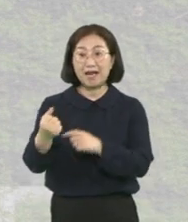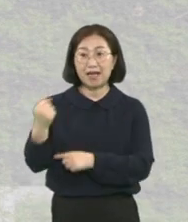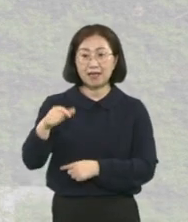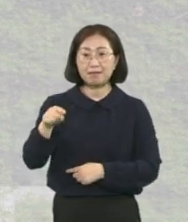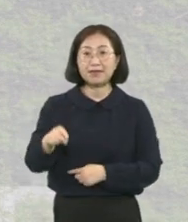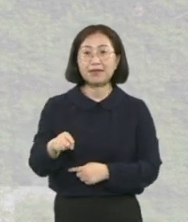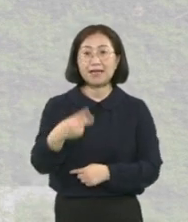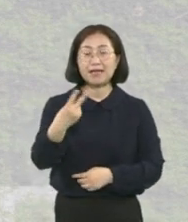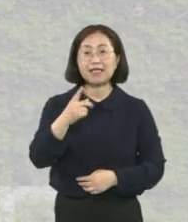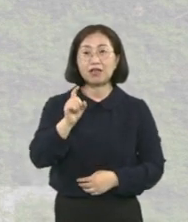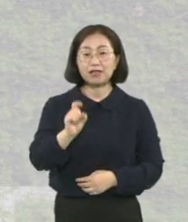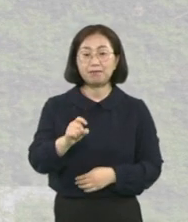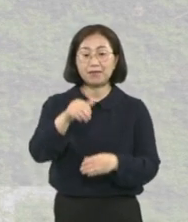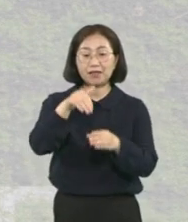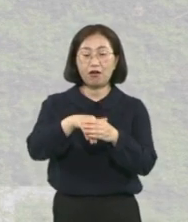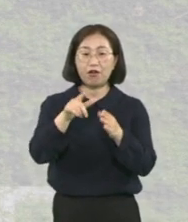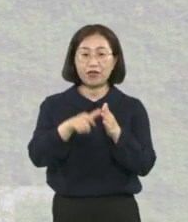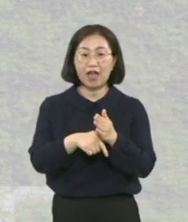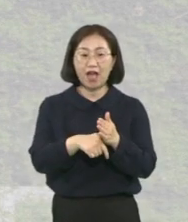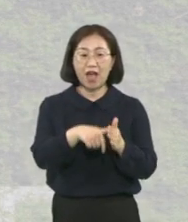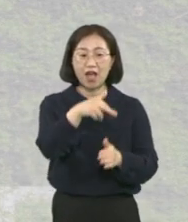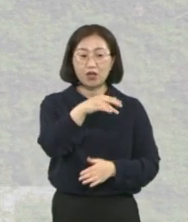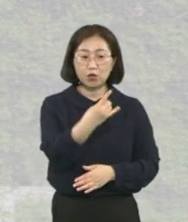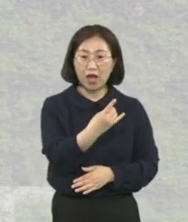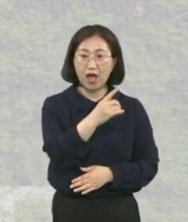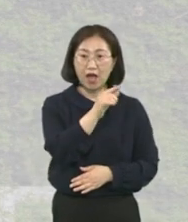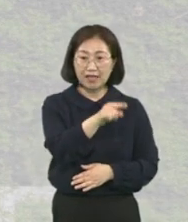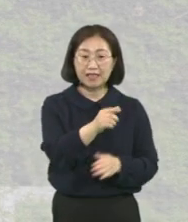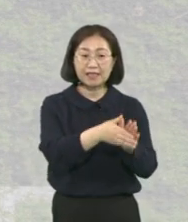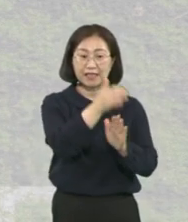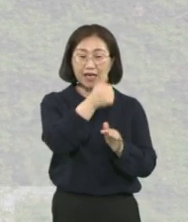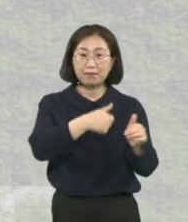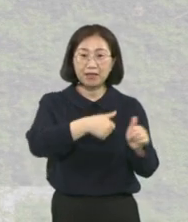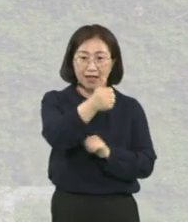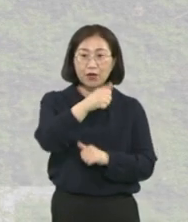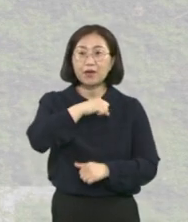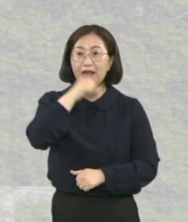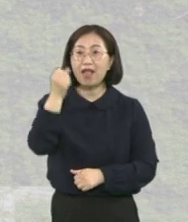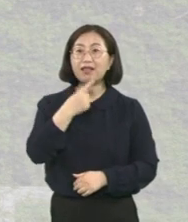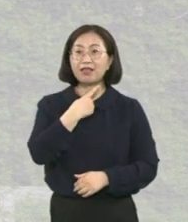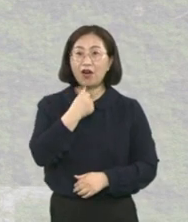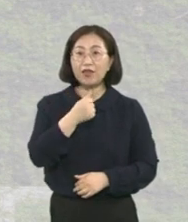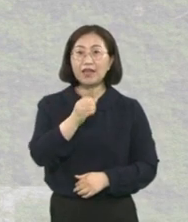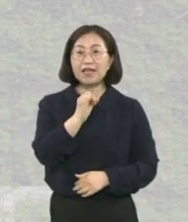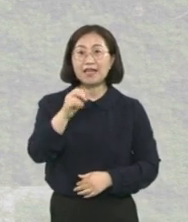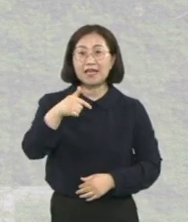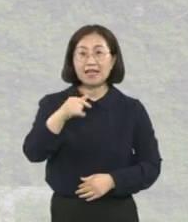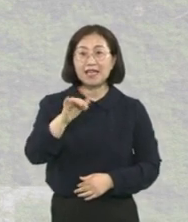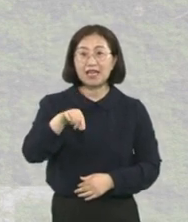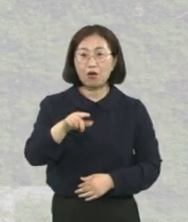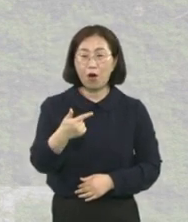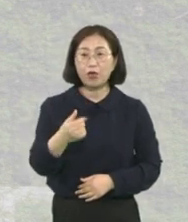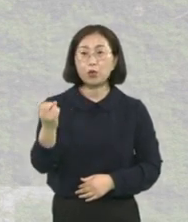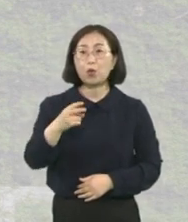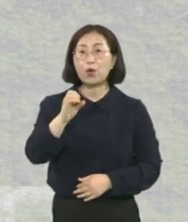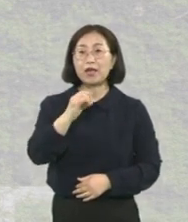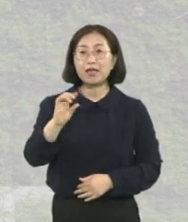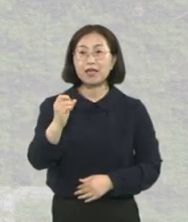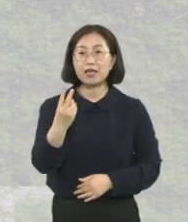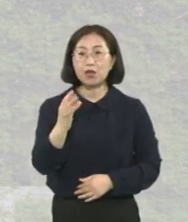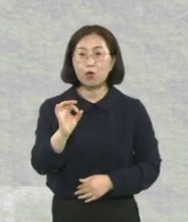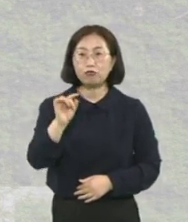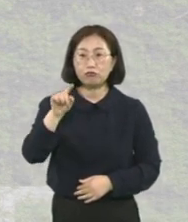국민의힘에서는 2010년 선거에서 최홍북 시장을 두르고 당선됐던 이기원 전 계룡시장과 이용우